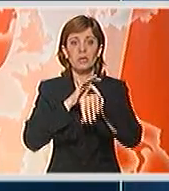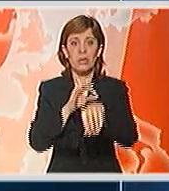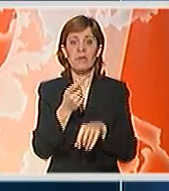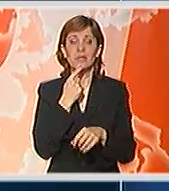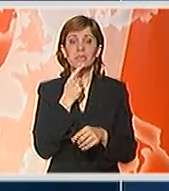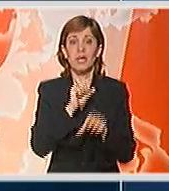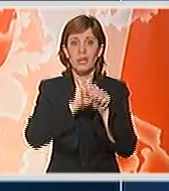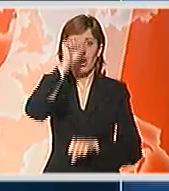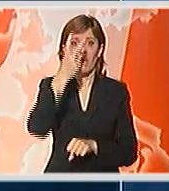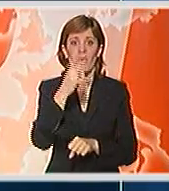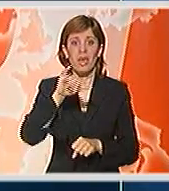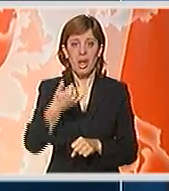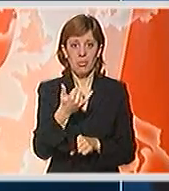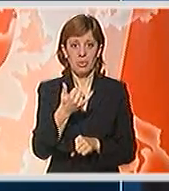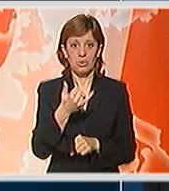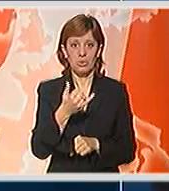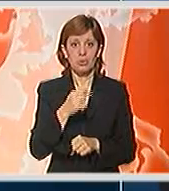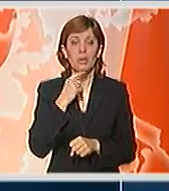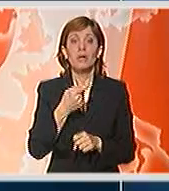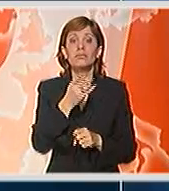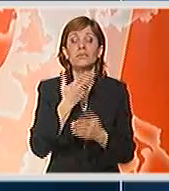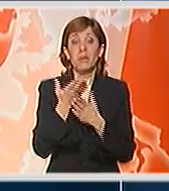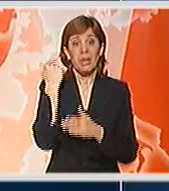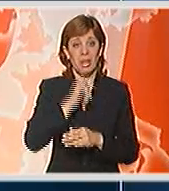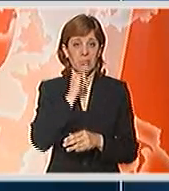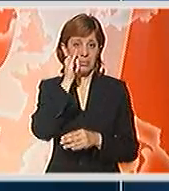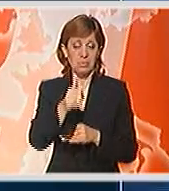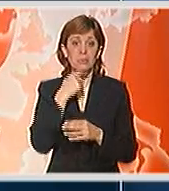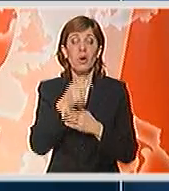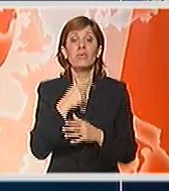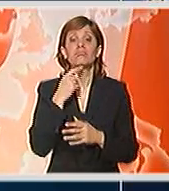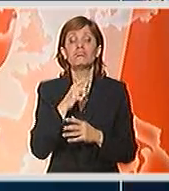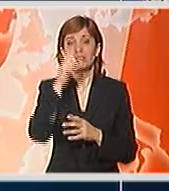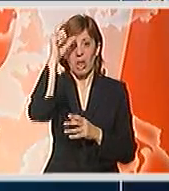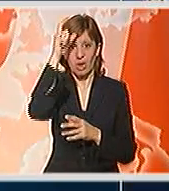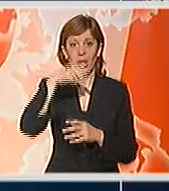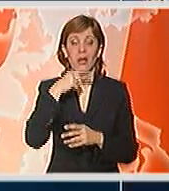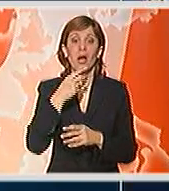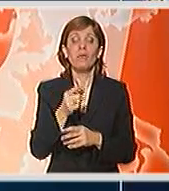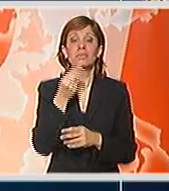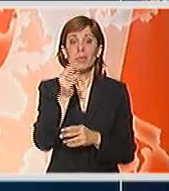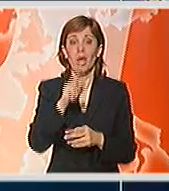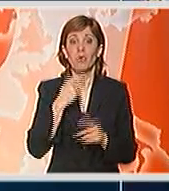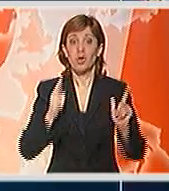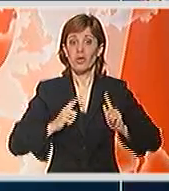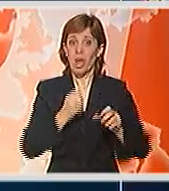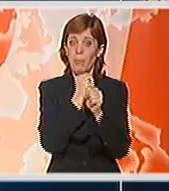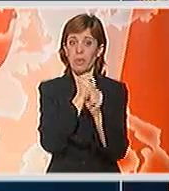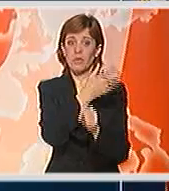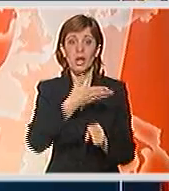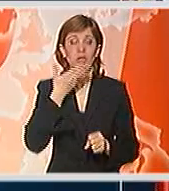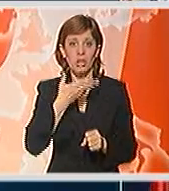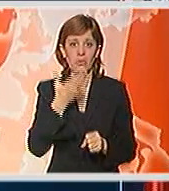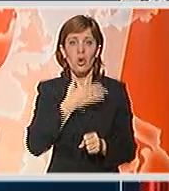srpske diplomatije Vukom Jeremićem. Kohout je pred dolazak u Beograd rekao da Srbija može očekivati podršku češkog komesara